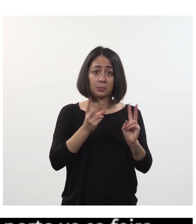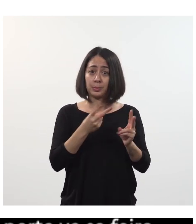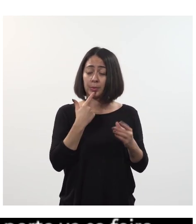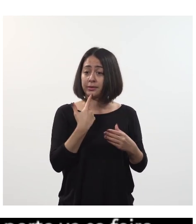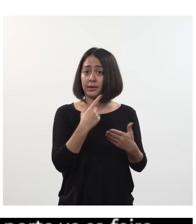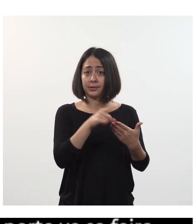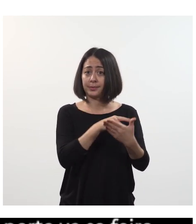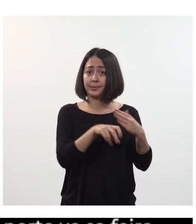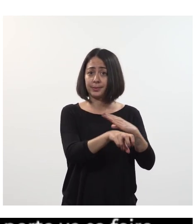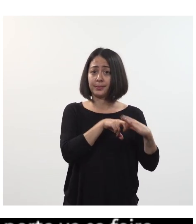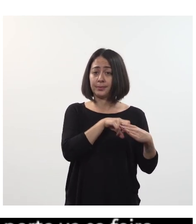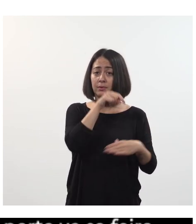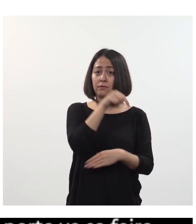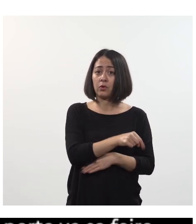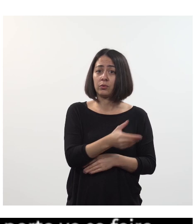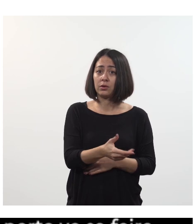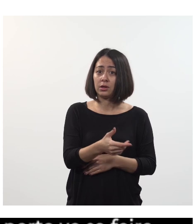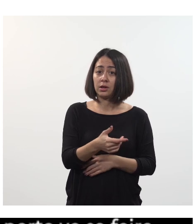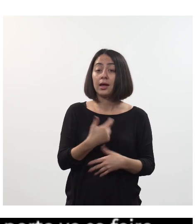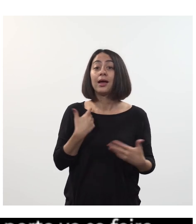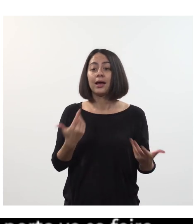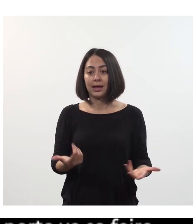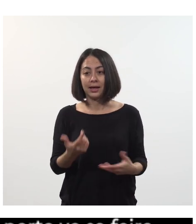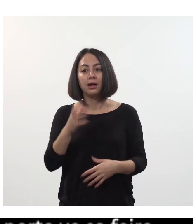ça reste la réserve énergétique, hein. Donc c'est aussi important.